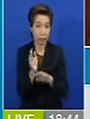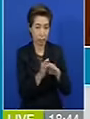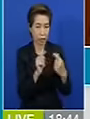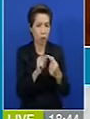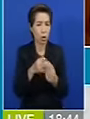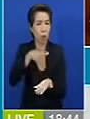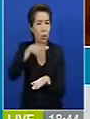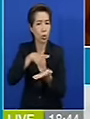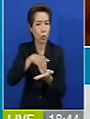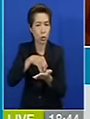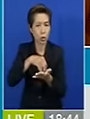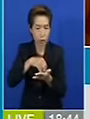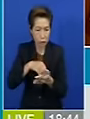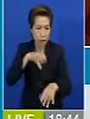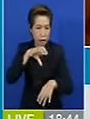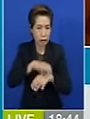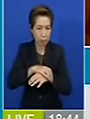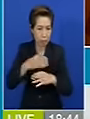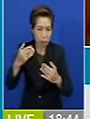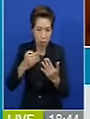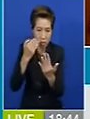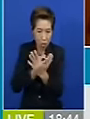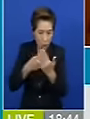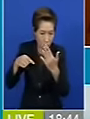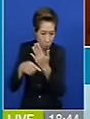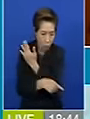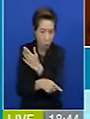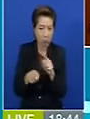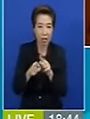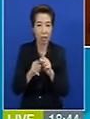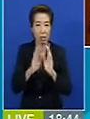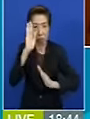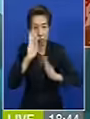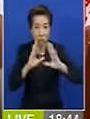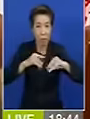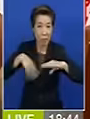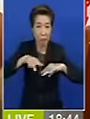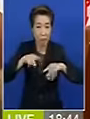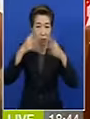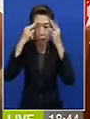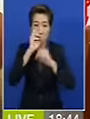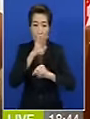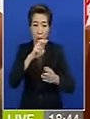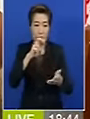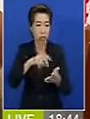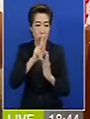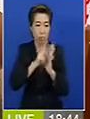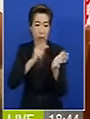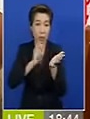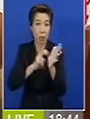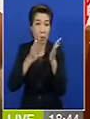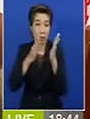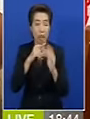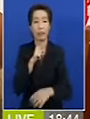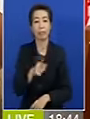ศูนย์ปราบโกงประชามติเนี่ยนะคะที่ก่อนหน้านี้นายกบอกไม่เห็นด้วยเห็นว่าศูนย์แห่งนี้ไม่ผ่านการรับรองตามกฎหมายความเห็นของ